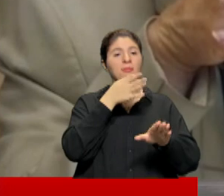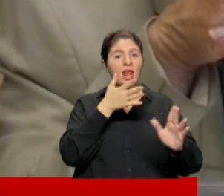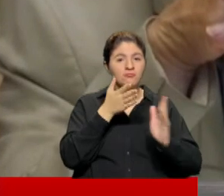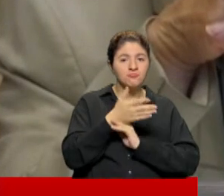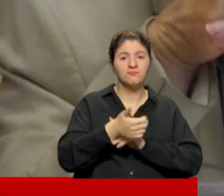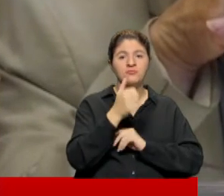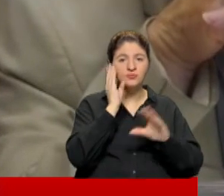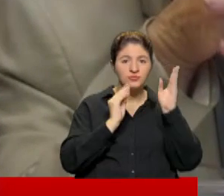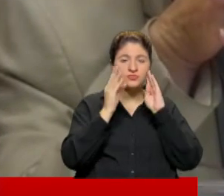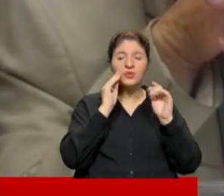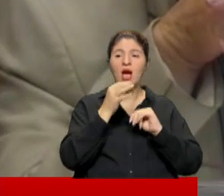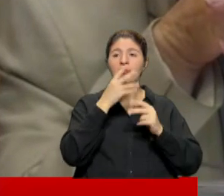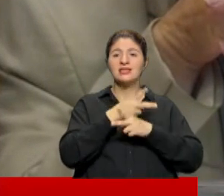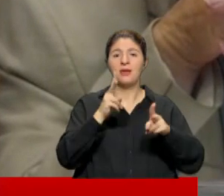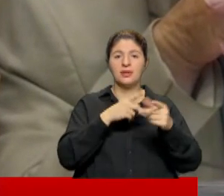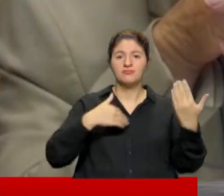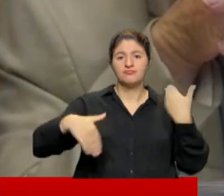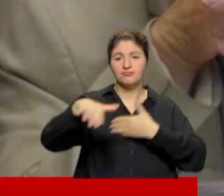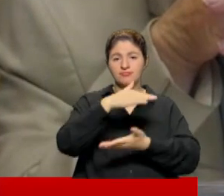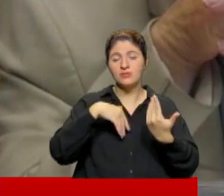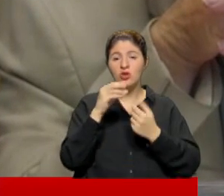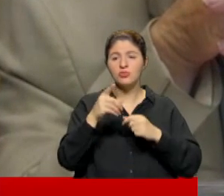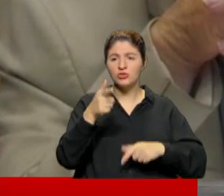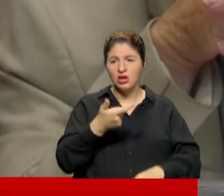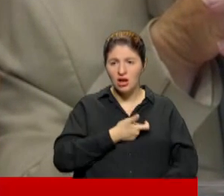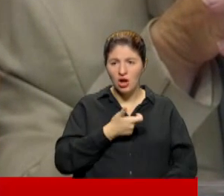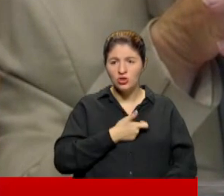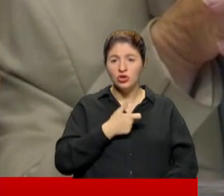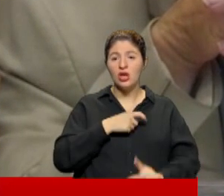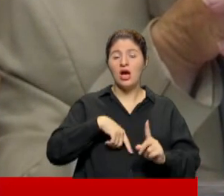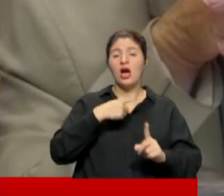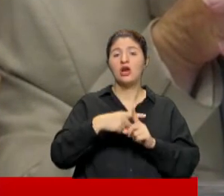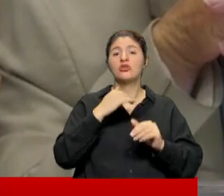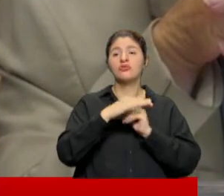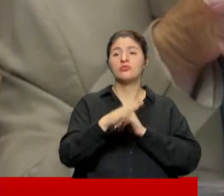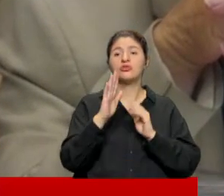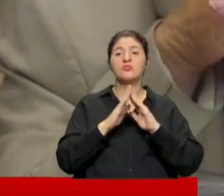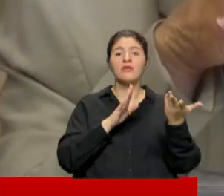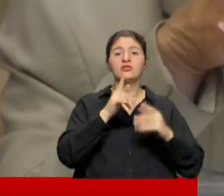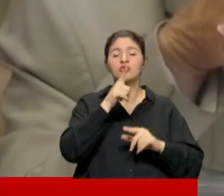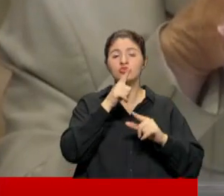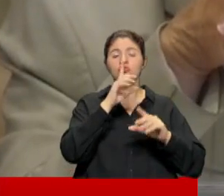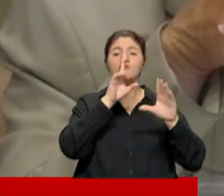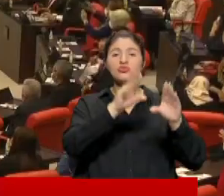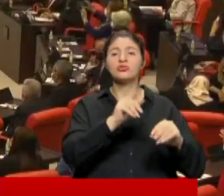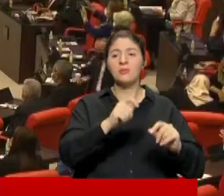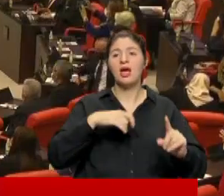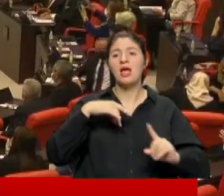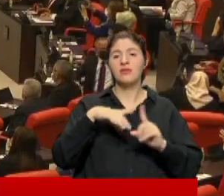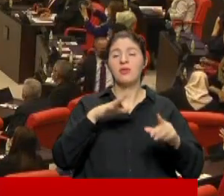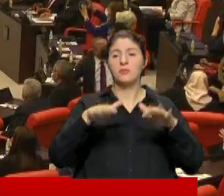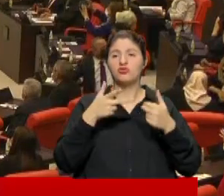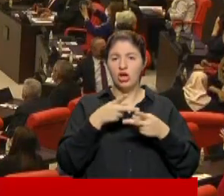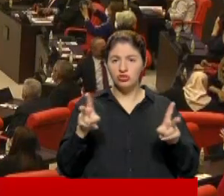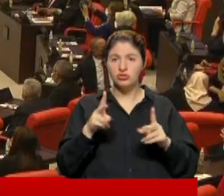erişimini ve haberin serbest dolaşımını engelleyecek olan yasa Ayrıca toplumsal muhalefeti de susturmayı hedeflemektedir meclis